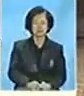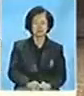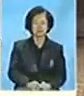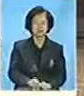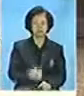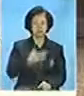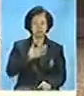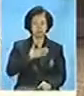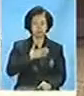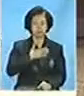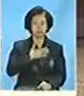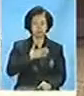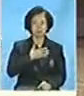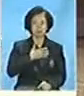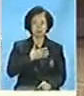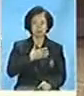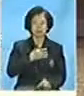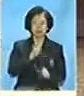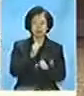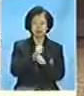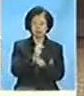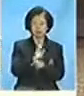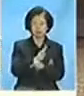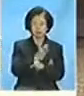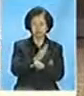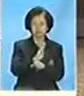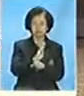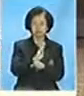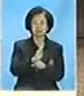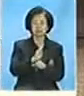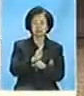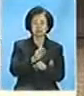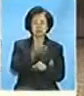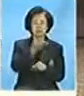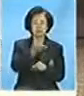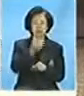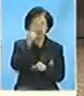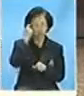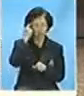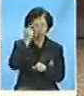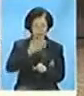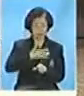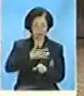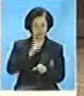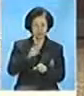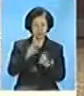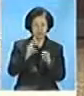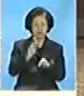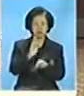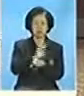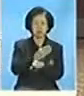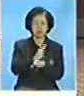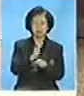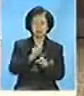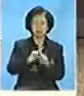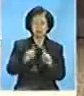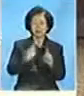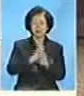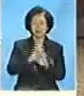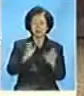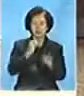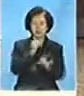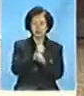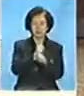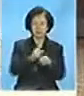ผมอาจจะทำธุรกิจท่านอาจจะคิดว่าผมเป็นนักธุรกิจไม่ได้มาทำงานให้กับวุฒิสภา